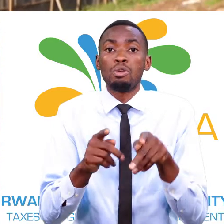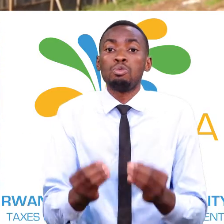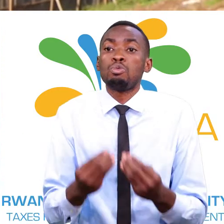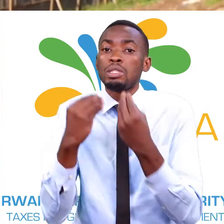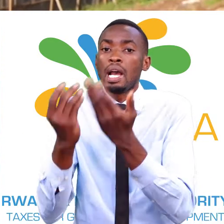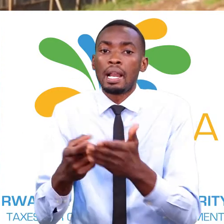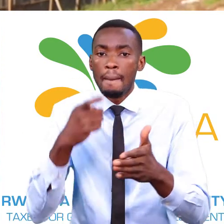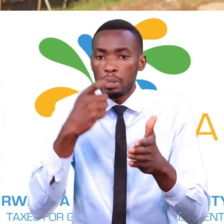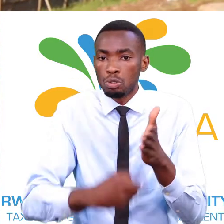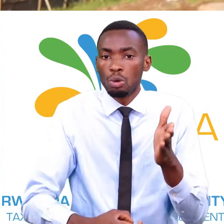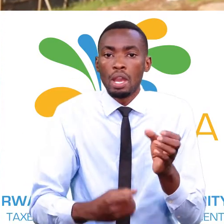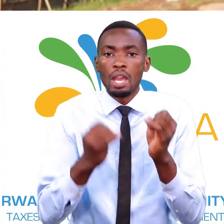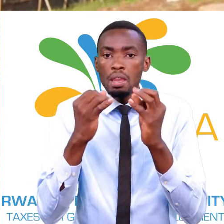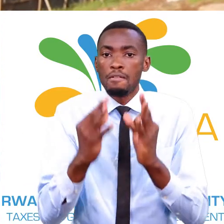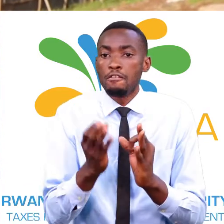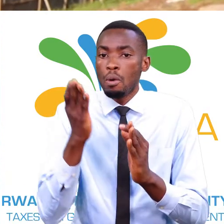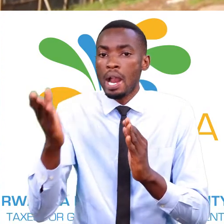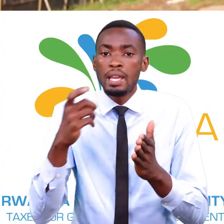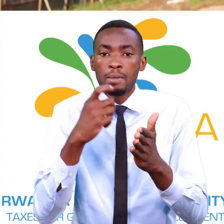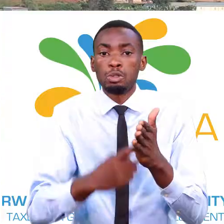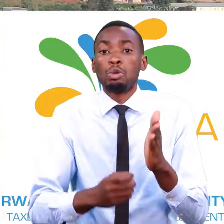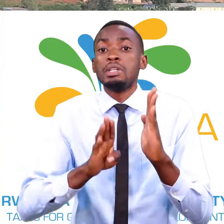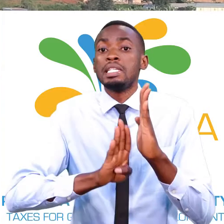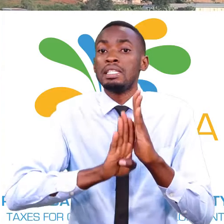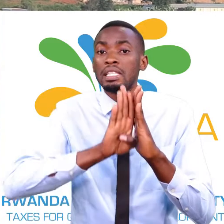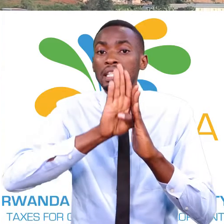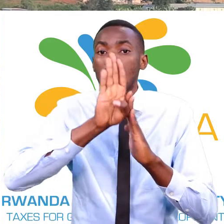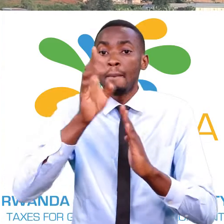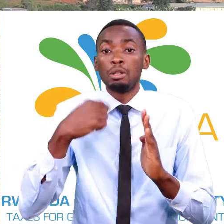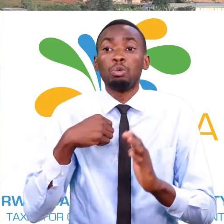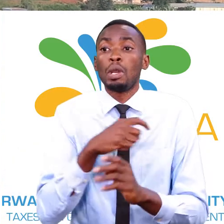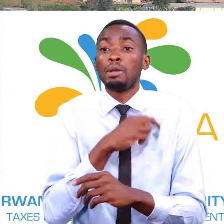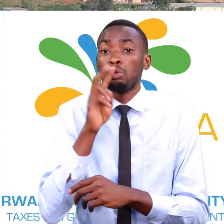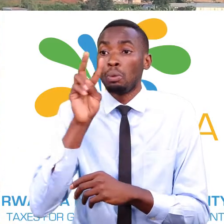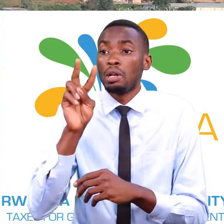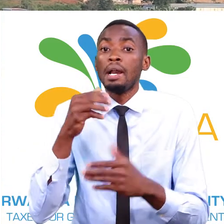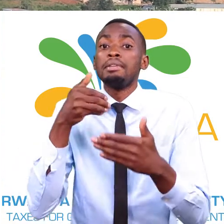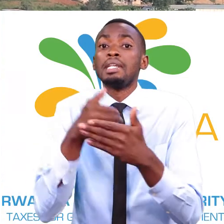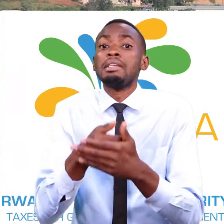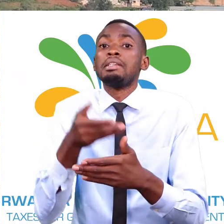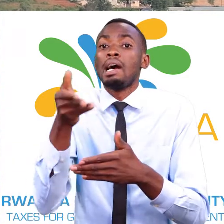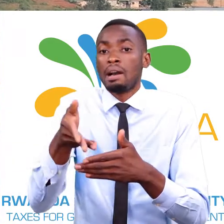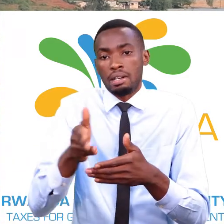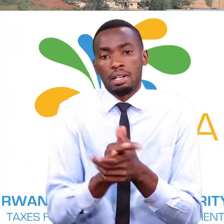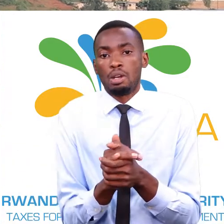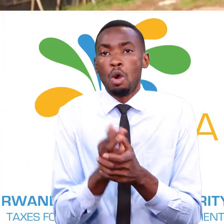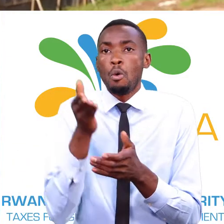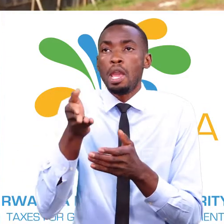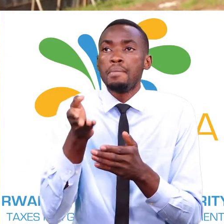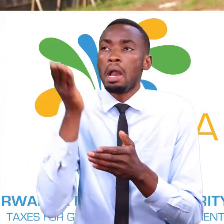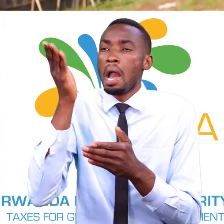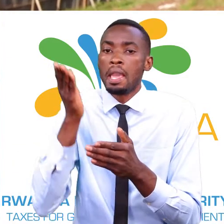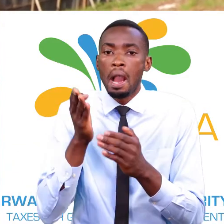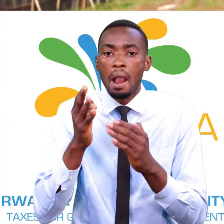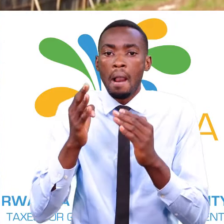kugira ngo batange iyo misoro none se iyo misoro iriho ni naryo terambere turebe ubu ngubu ryageze hano urebye